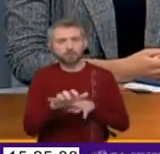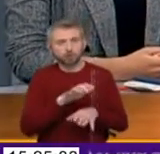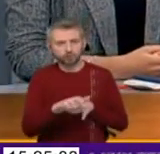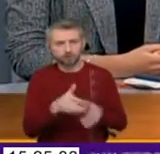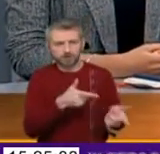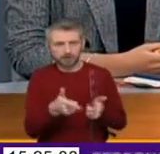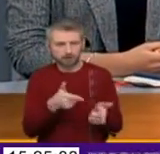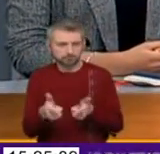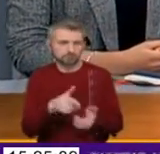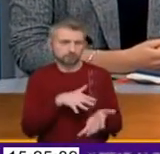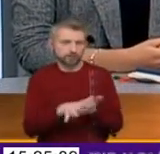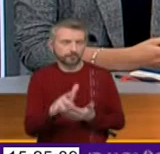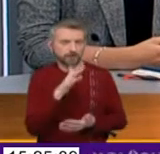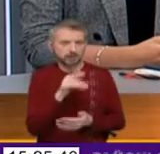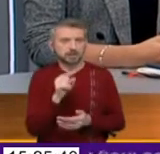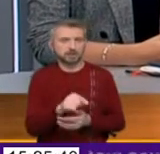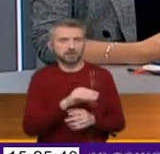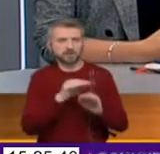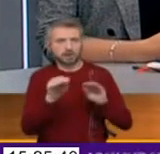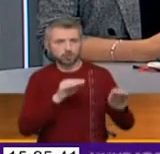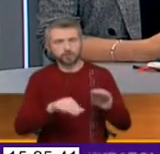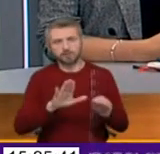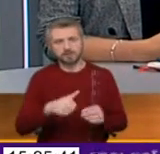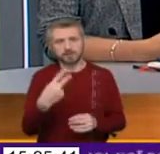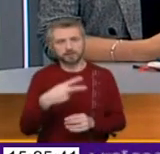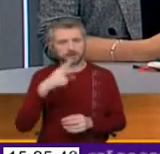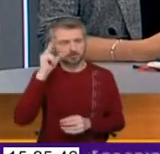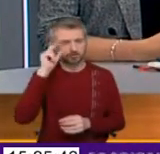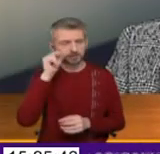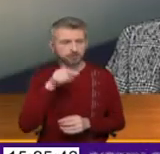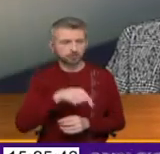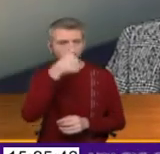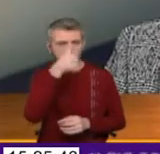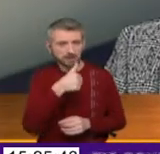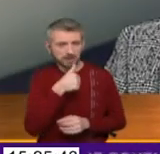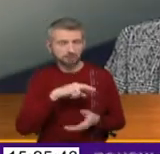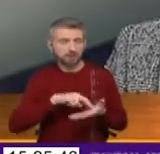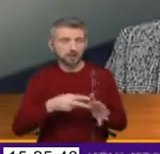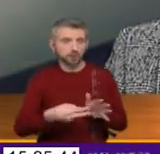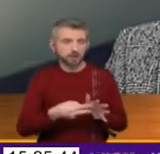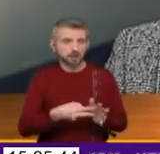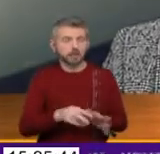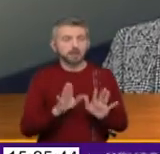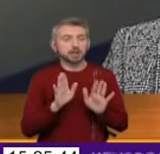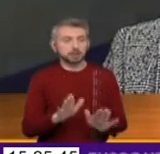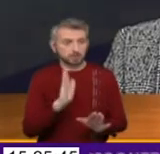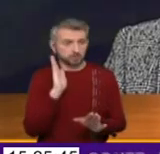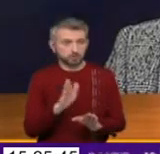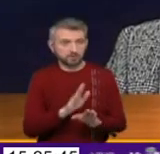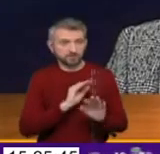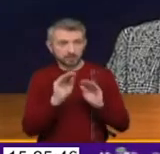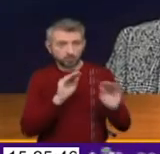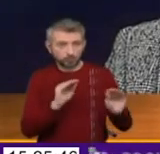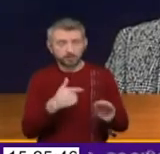пішов певний час, і її встановлення після 20-х чисел цього місяця планується. Як тільки вона буде встановлена, ми